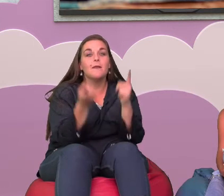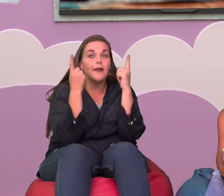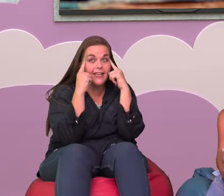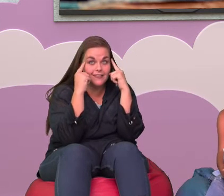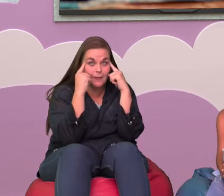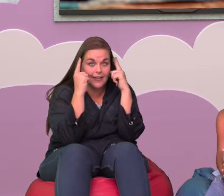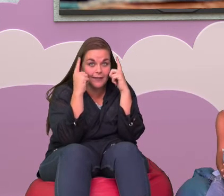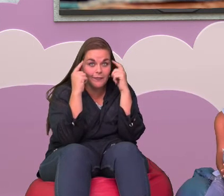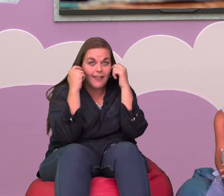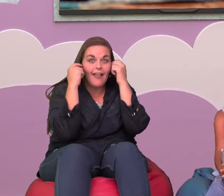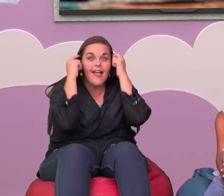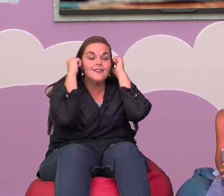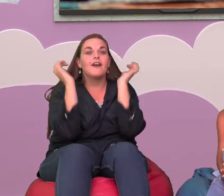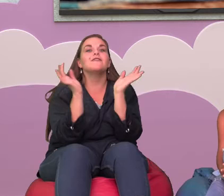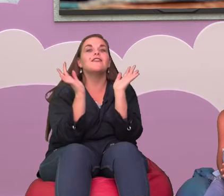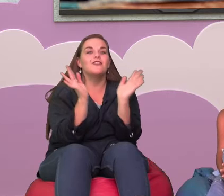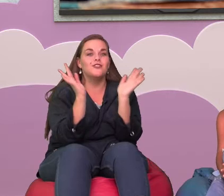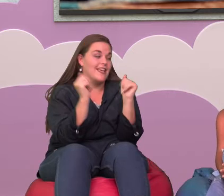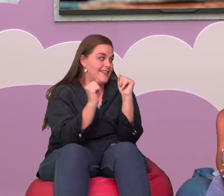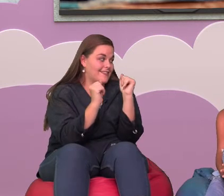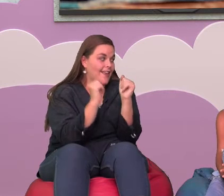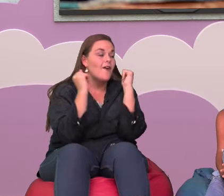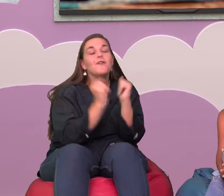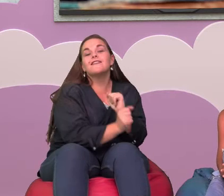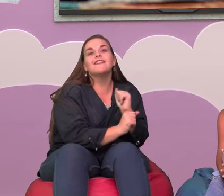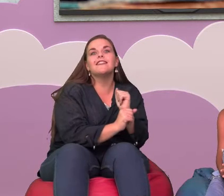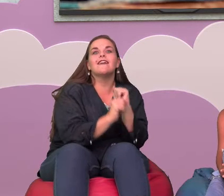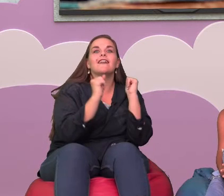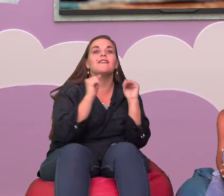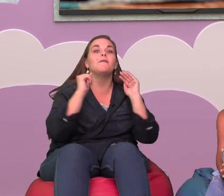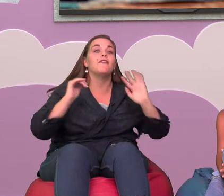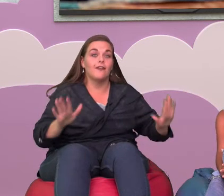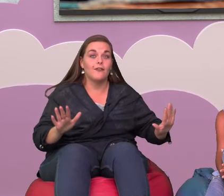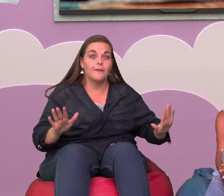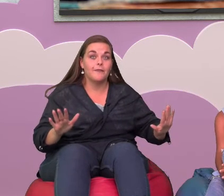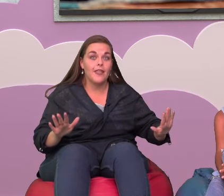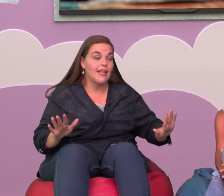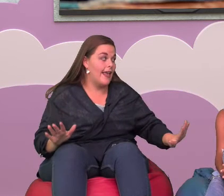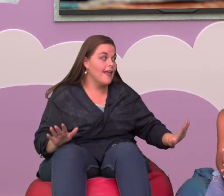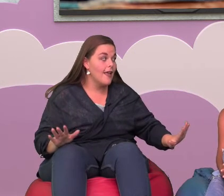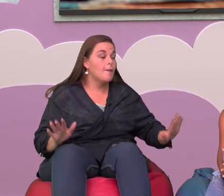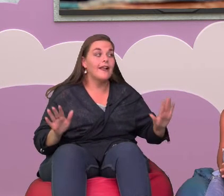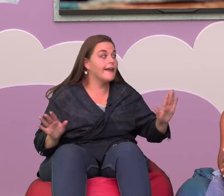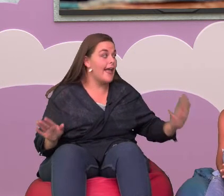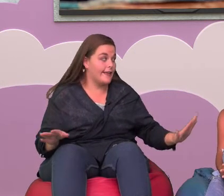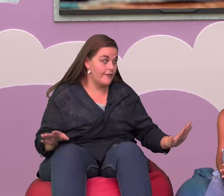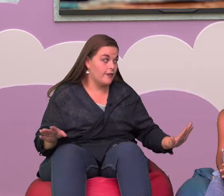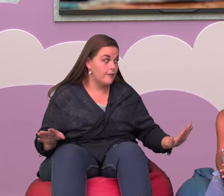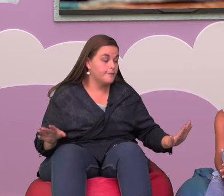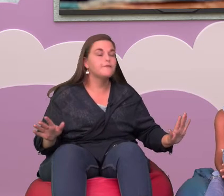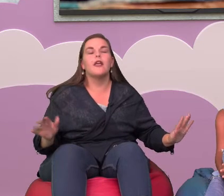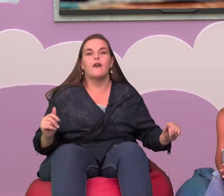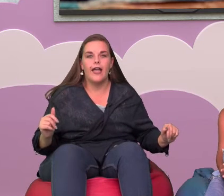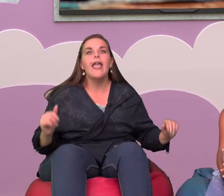speel is 'n breinspeletjie. Okay. So wat ons gaan doen is, ons gaan dink aan 'n tipe winkel. Nee, maar 'n regte egte